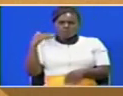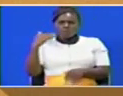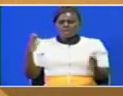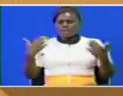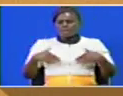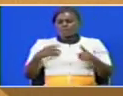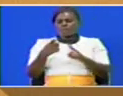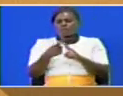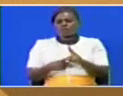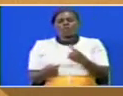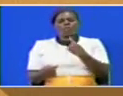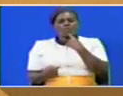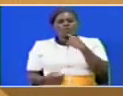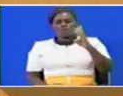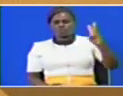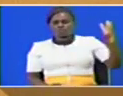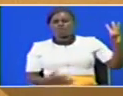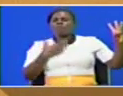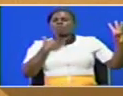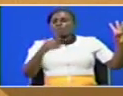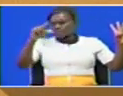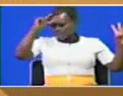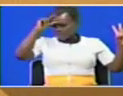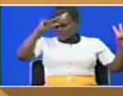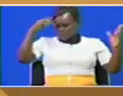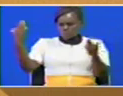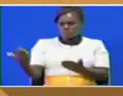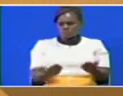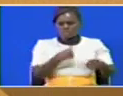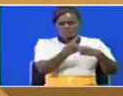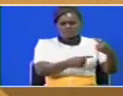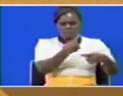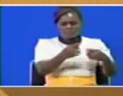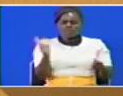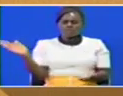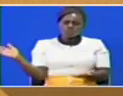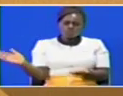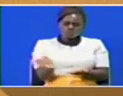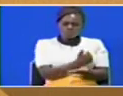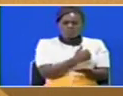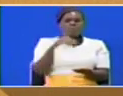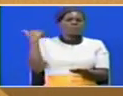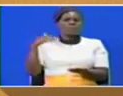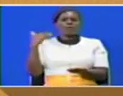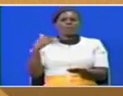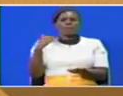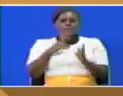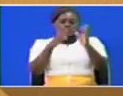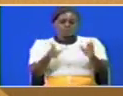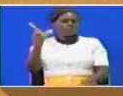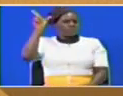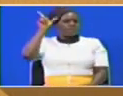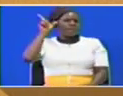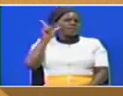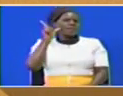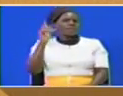ya Pokot ya Magharibi sasa wanaitaka serikali kuwaletea maendeleo ili kumaliza jinamizi hilo. Mwanahabari Elvis Kosgeya